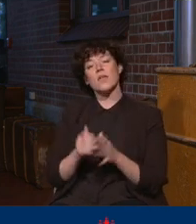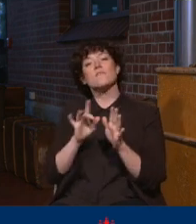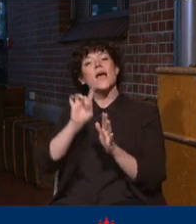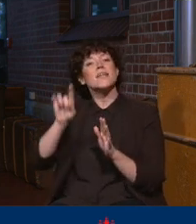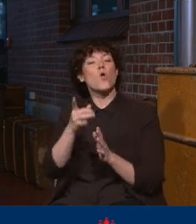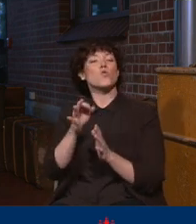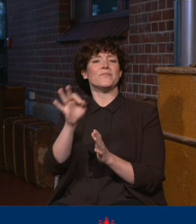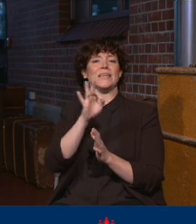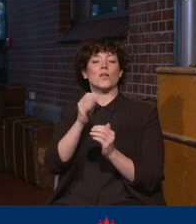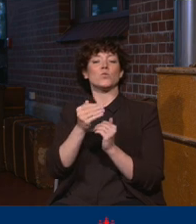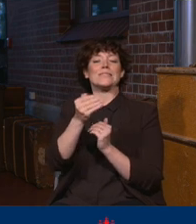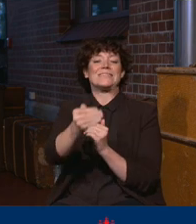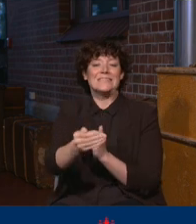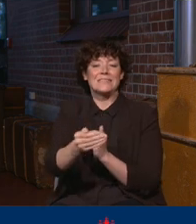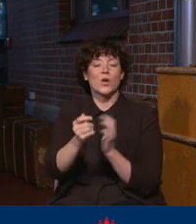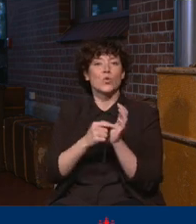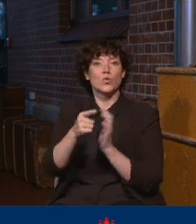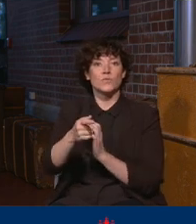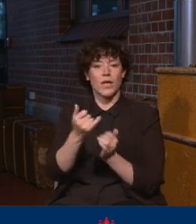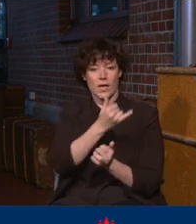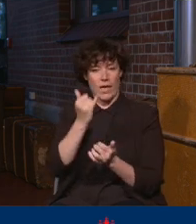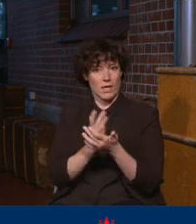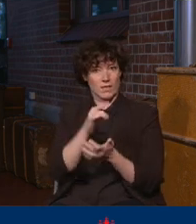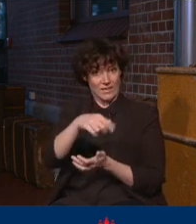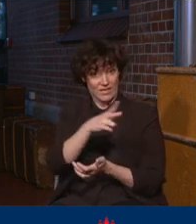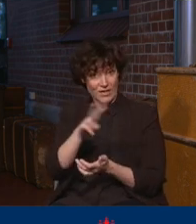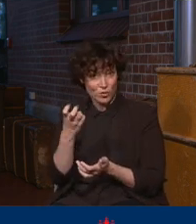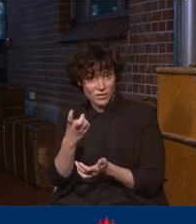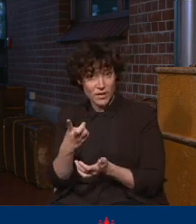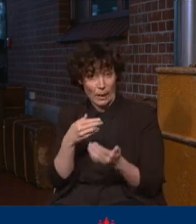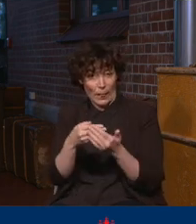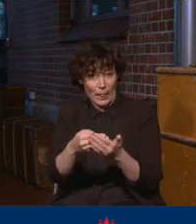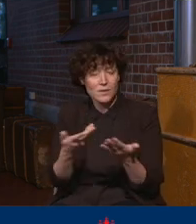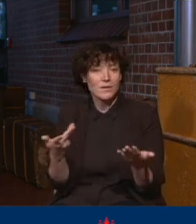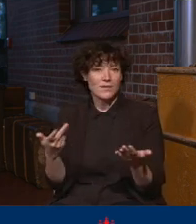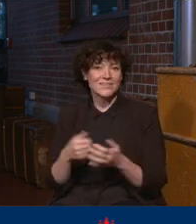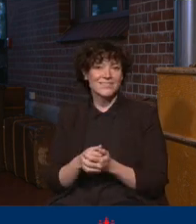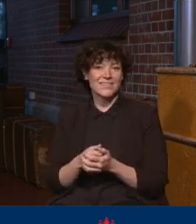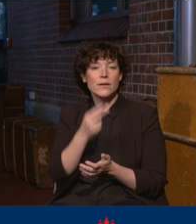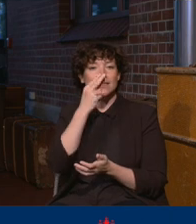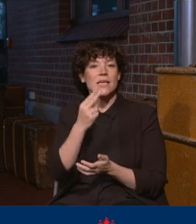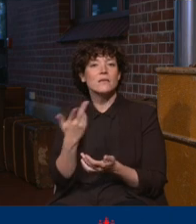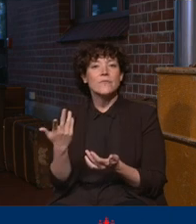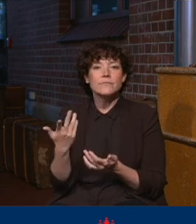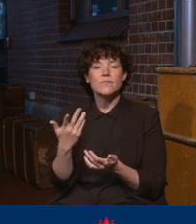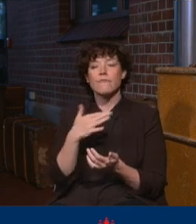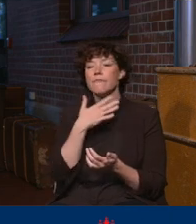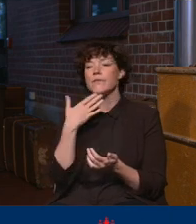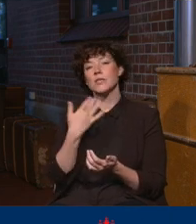den januar hinein weil ende des jahres ist gar nicht mehr so weit hin sie haben gesehen dass es an vielen stellen unfertig noch ist